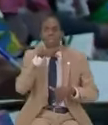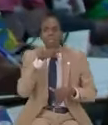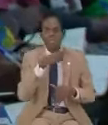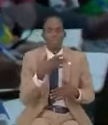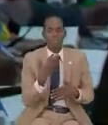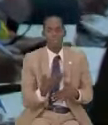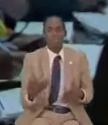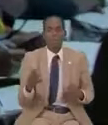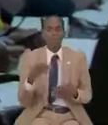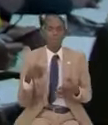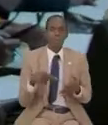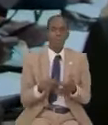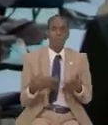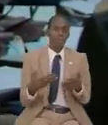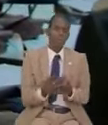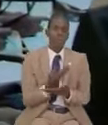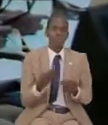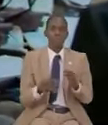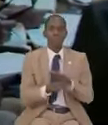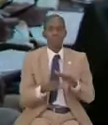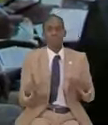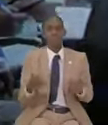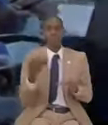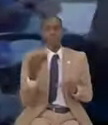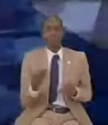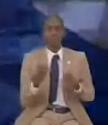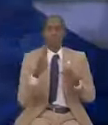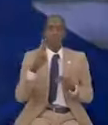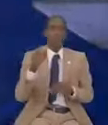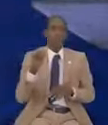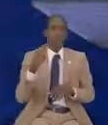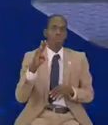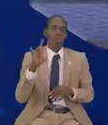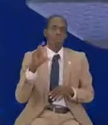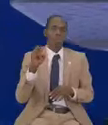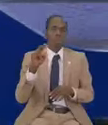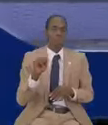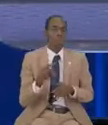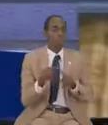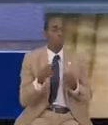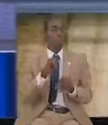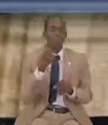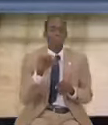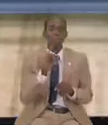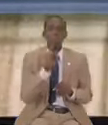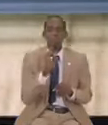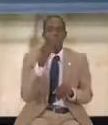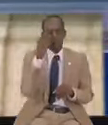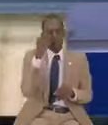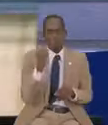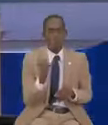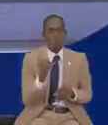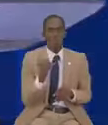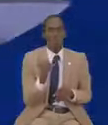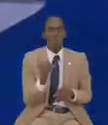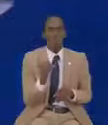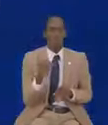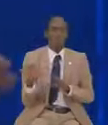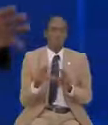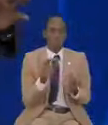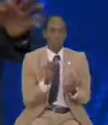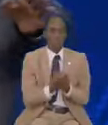de Babylone mais la question est pourquoi pourquoi cela est-il